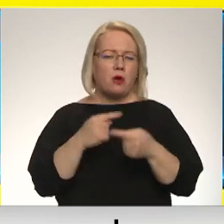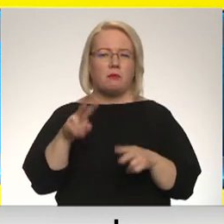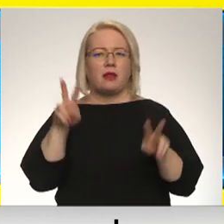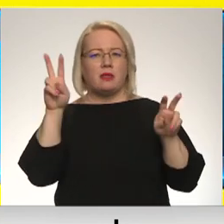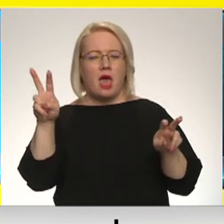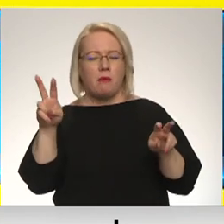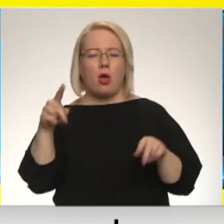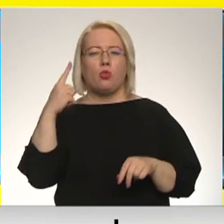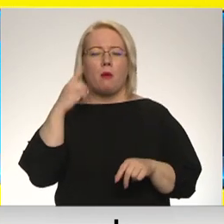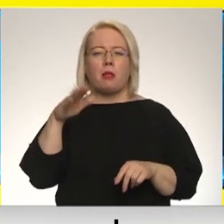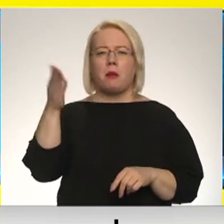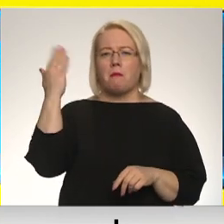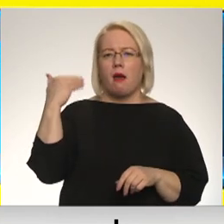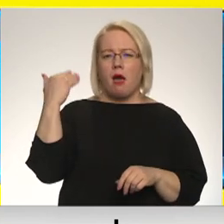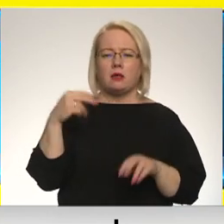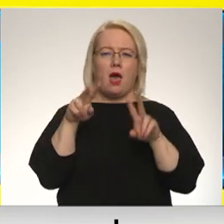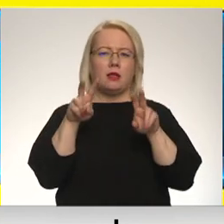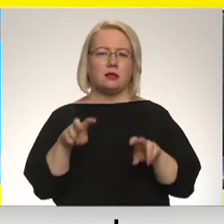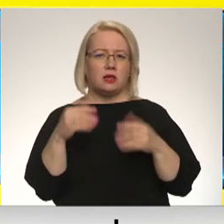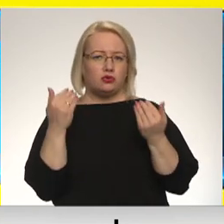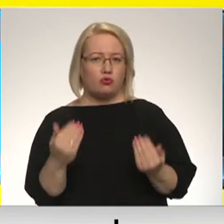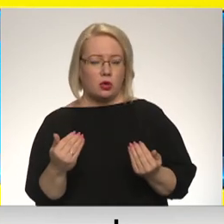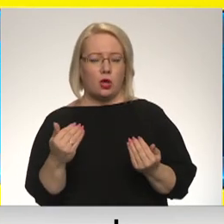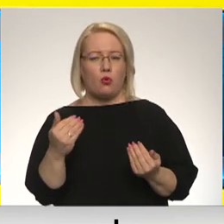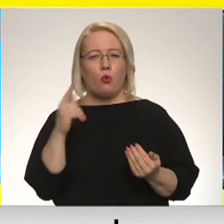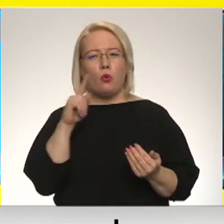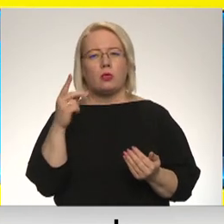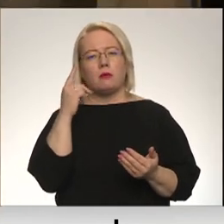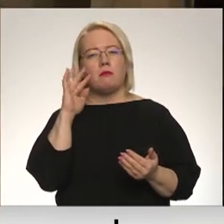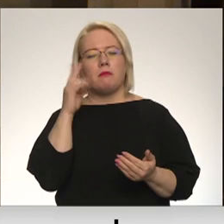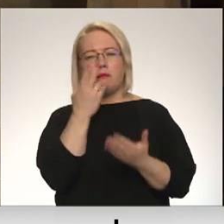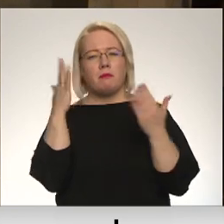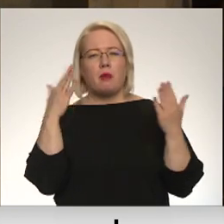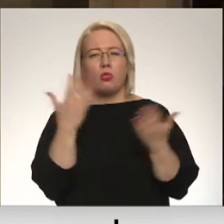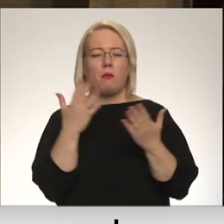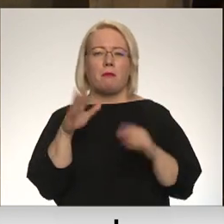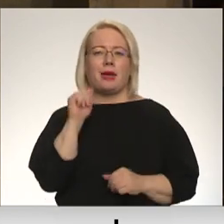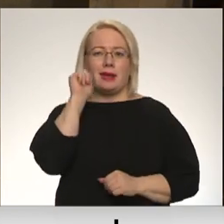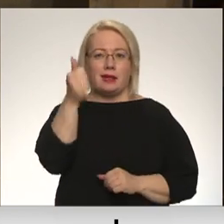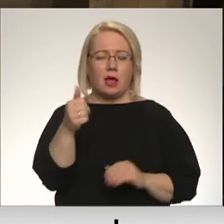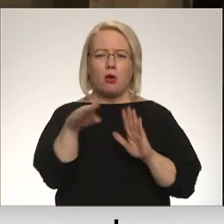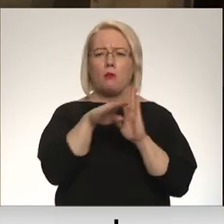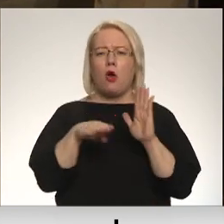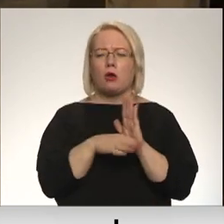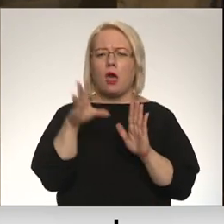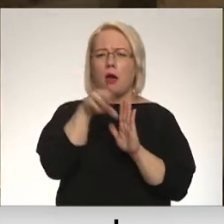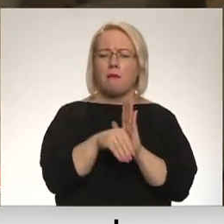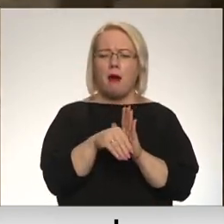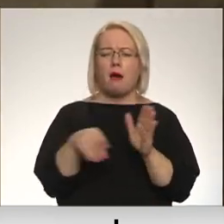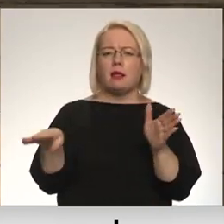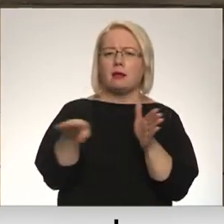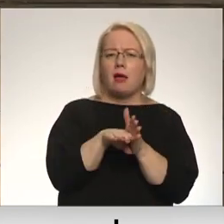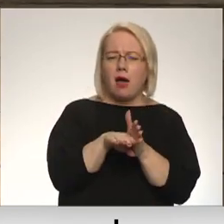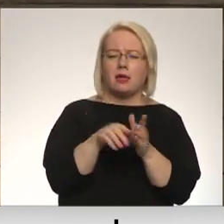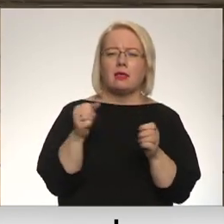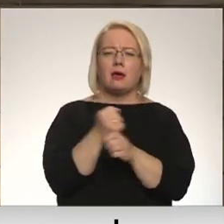pagātni, analizētu šodienu un iztēlotos rītdienu. Programmā ir iekļautas gan klātienes, gan digitālās